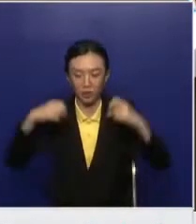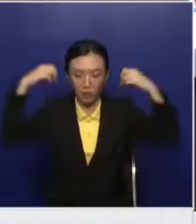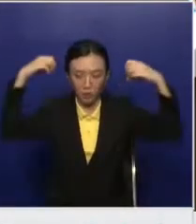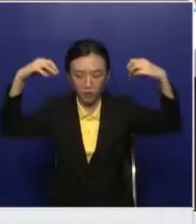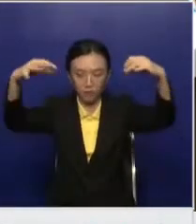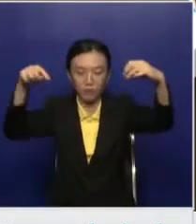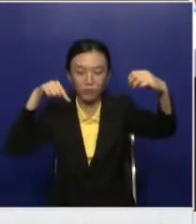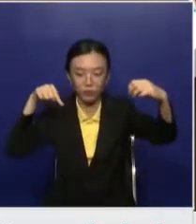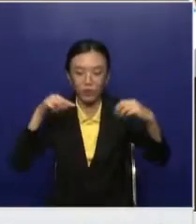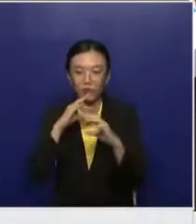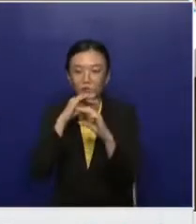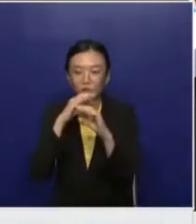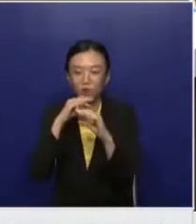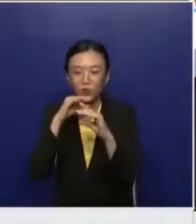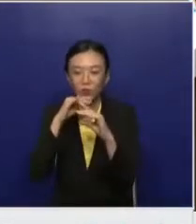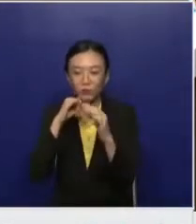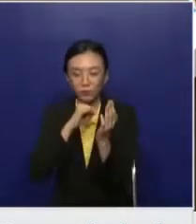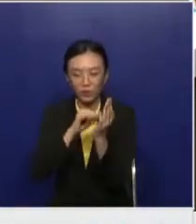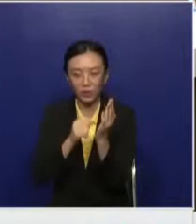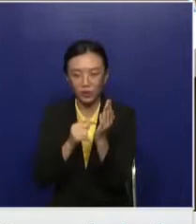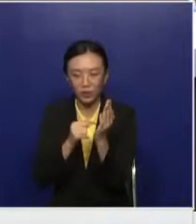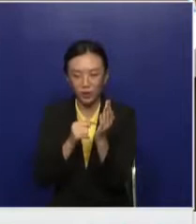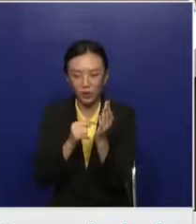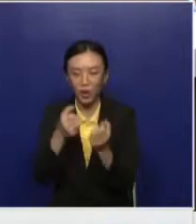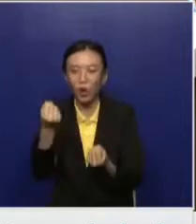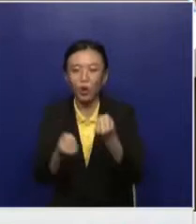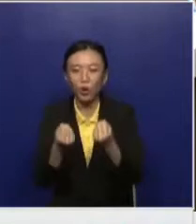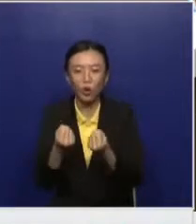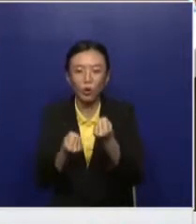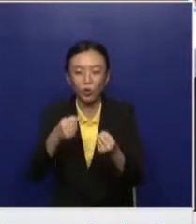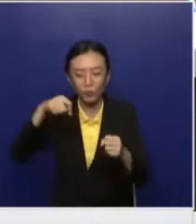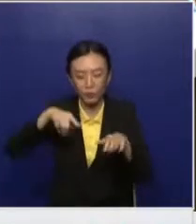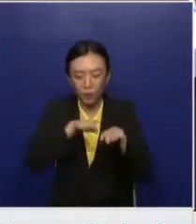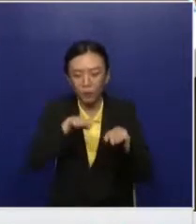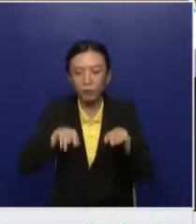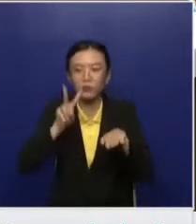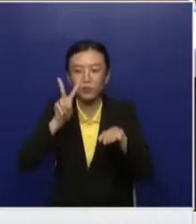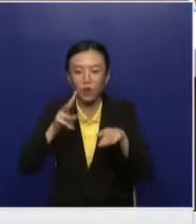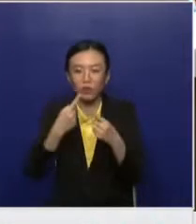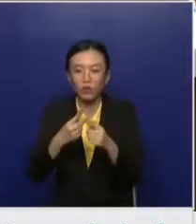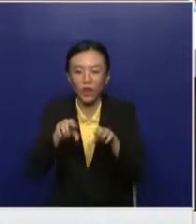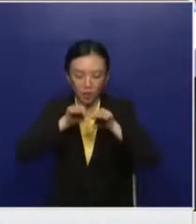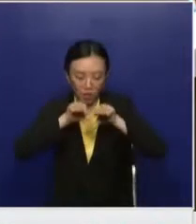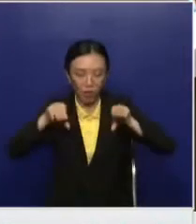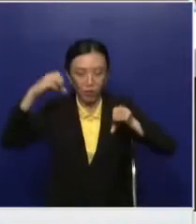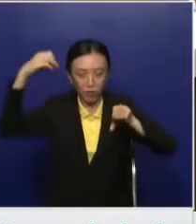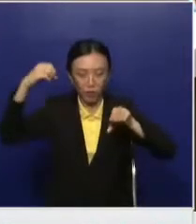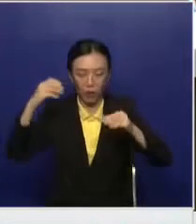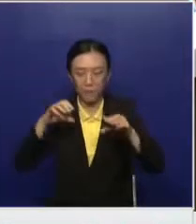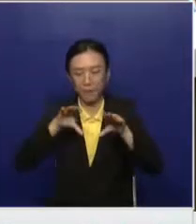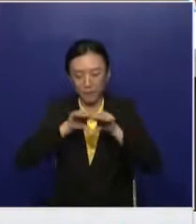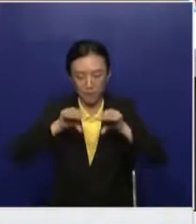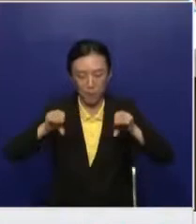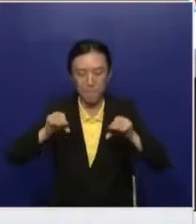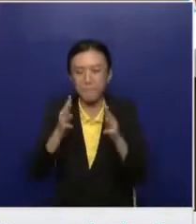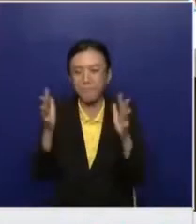ทั้งจังหวัดเนี่ยเจ้าหน้าที่บอกว่ามีรถซ่อมหลอดไฟแค่2คันเท่านั้นเองนะครับแล้วมีหลอดไฟจำนวนมหาศาลนะครับย่อมไม่เพียงพ